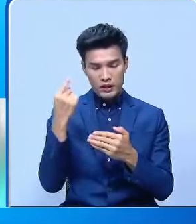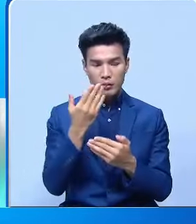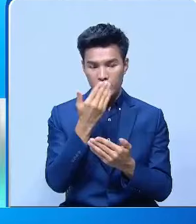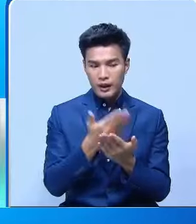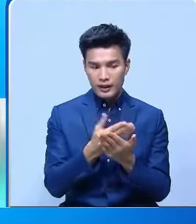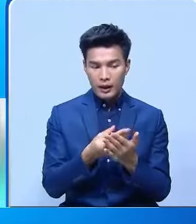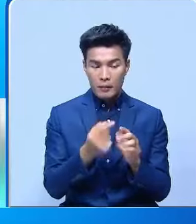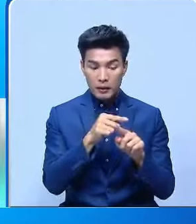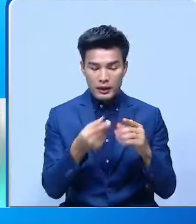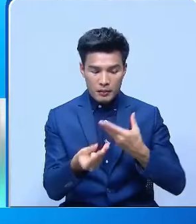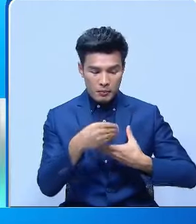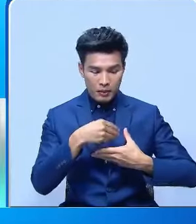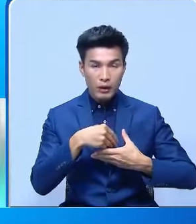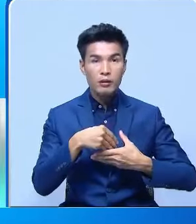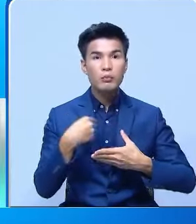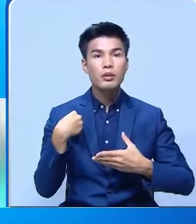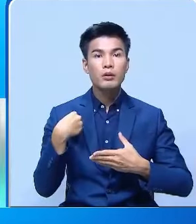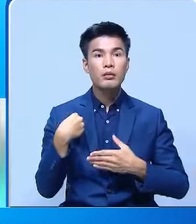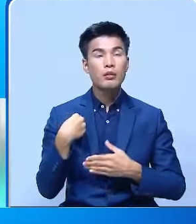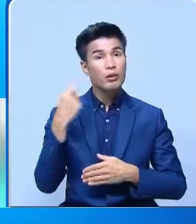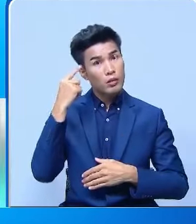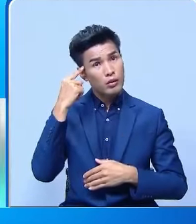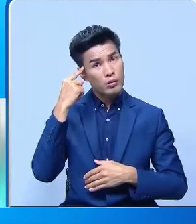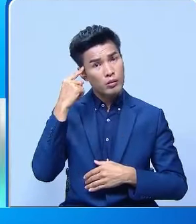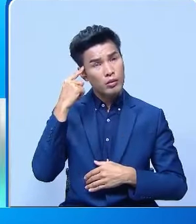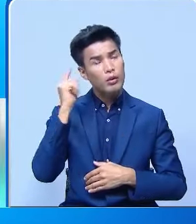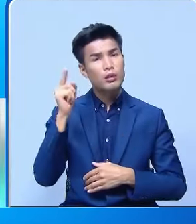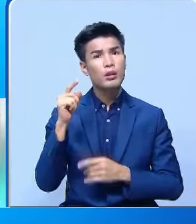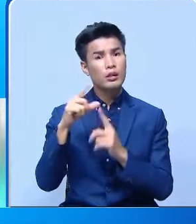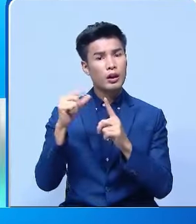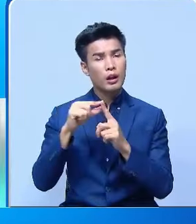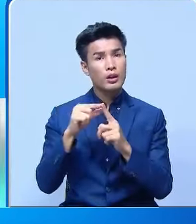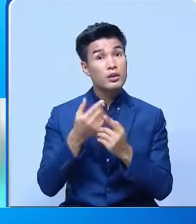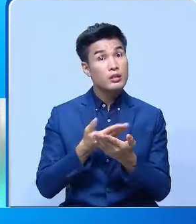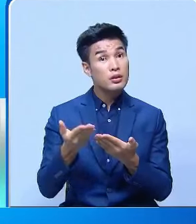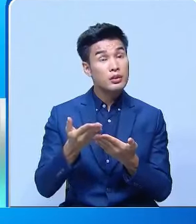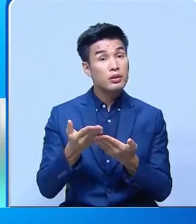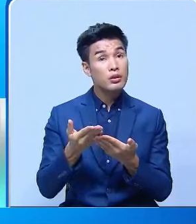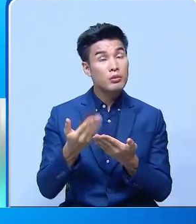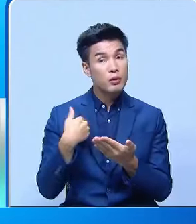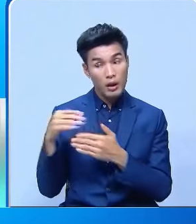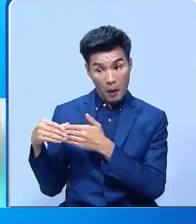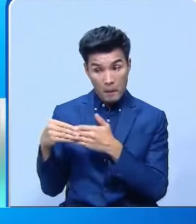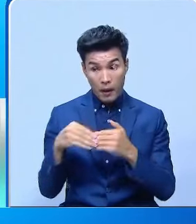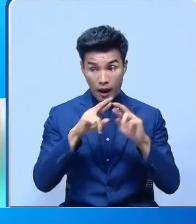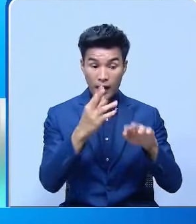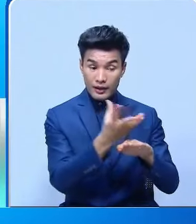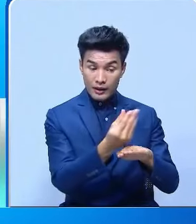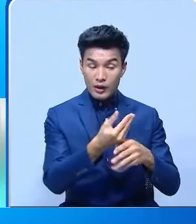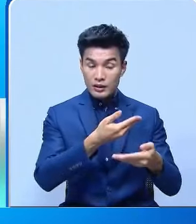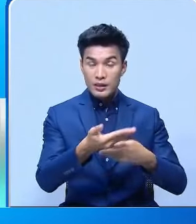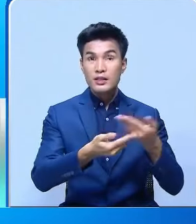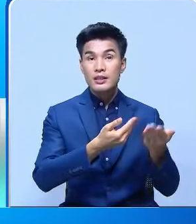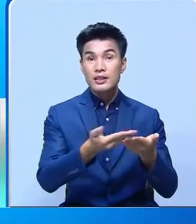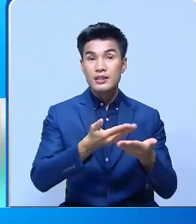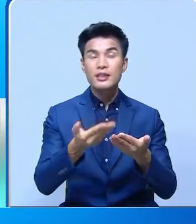ซ็นต์อะไรอย่าง น ี้ไง โอ้นี่คิดว่าปกติเราจะไม่ค่อยคุ้นชินไงปกติมีแหวนเราซื้อถั่วไปเมืองนอกเนาะเขาจะชอบพาไปร้านจิวเวลรี่ร้านหยกร้านอะไรก็ว่